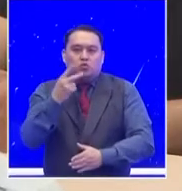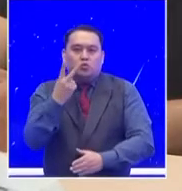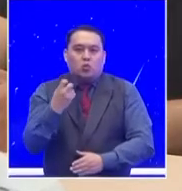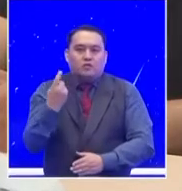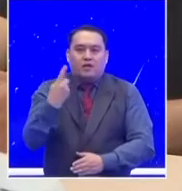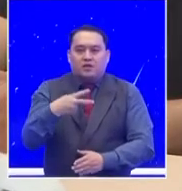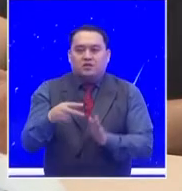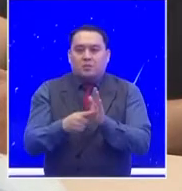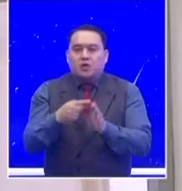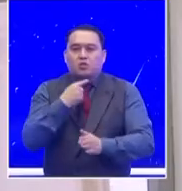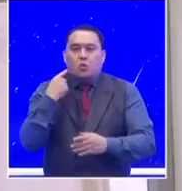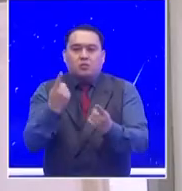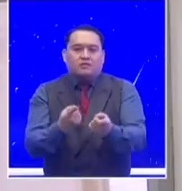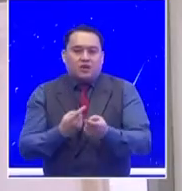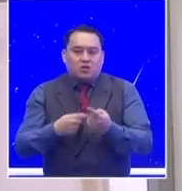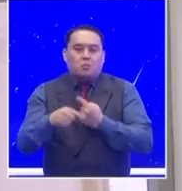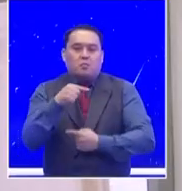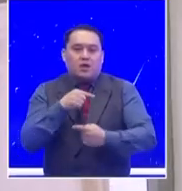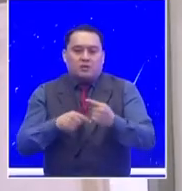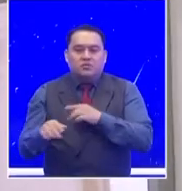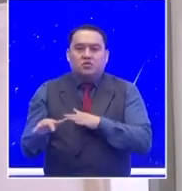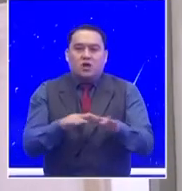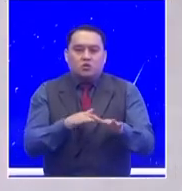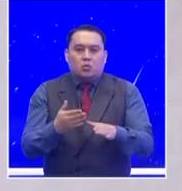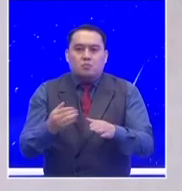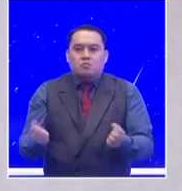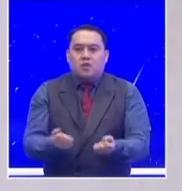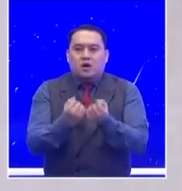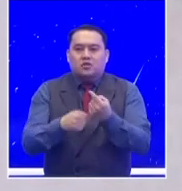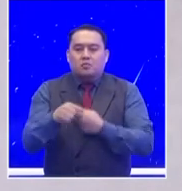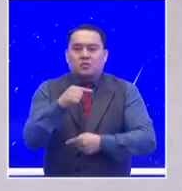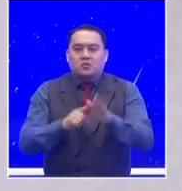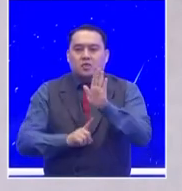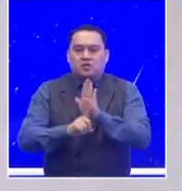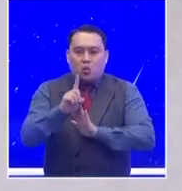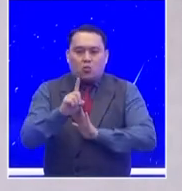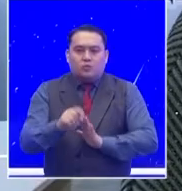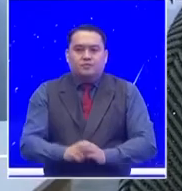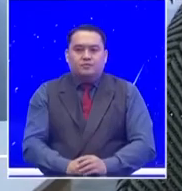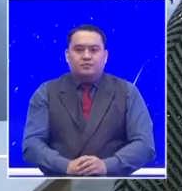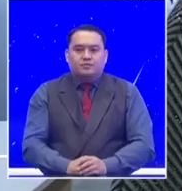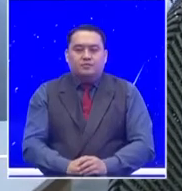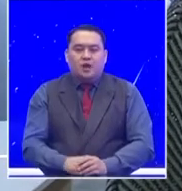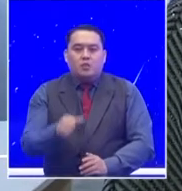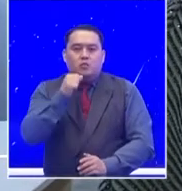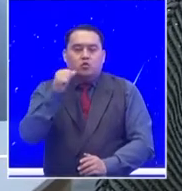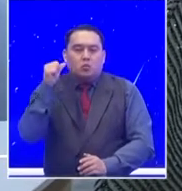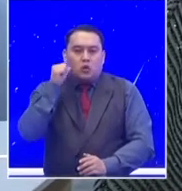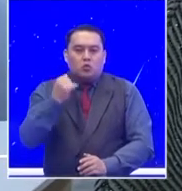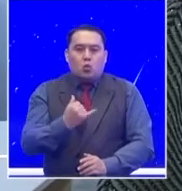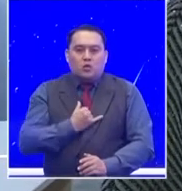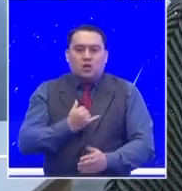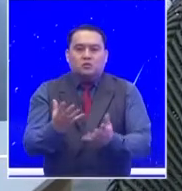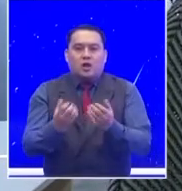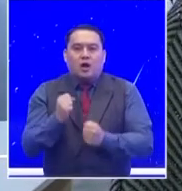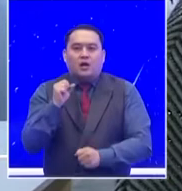127 талдыкурганцев были привлечены к предпринимательской деятельности благодаря поддержке «Бизнес Бастау». В прошлом году у нас из числа